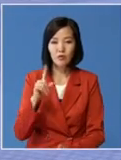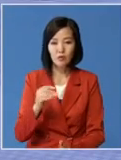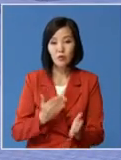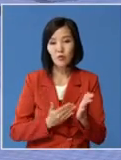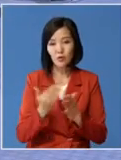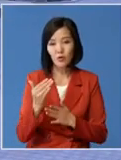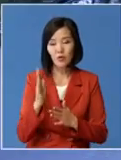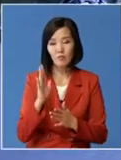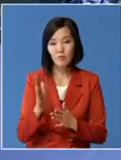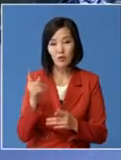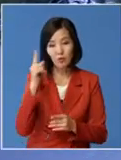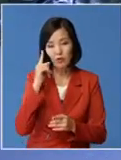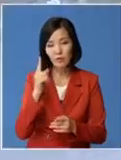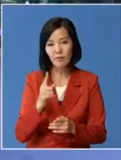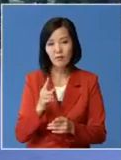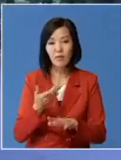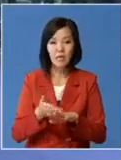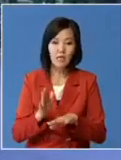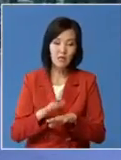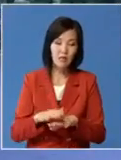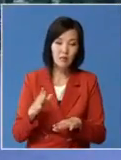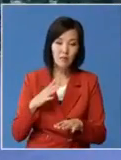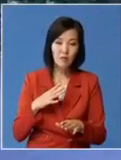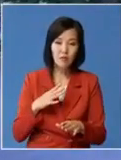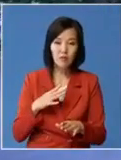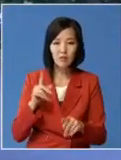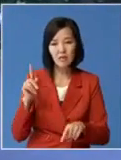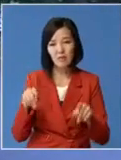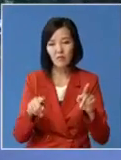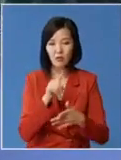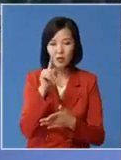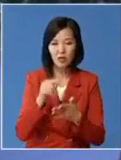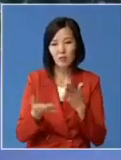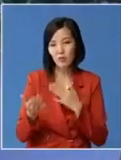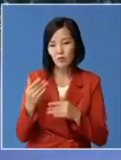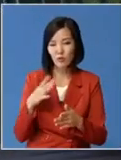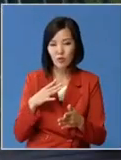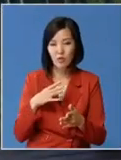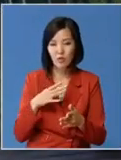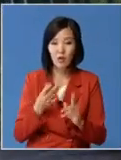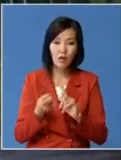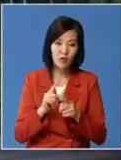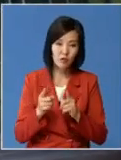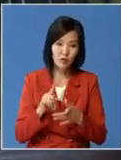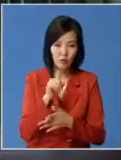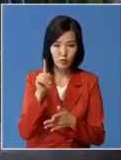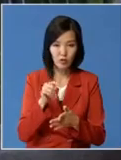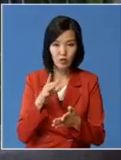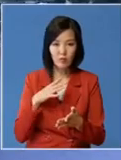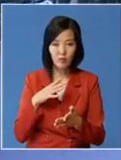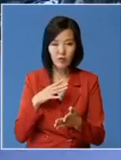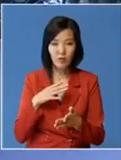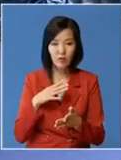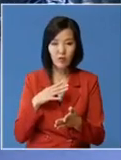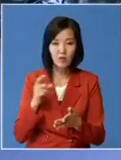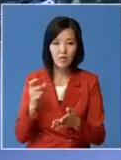Жүзден жоғары. Қиын болды жалпы. Кейбірлері бұрынғы, кейбірлері ауысып кеткен сұрақтары. Химиядан